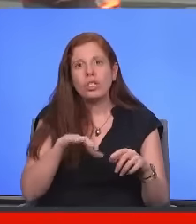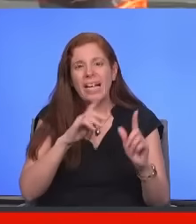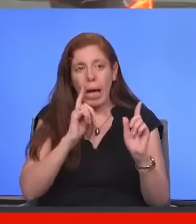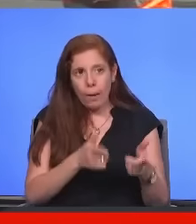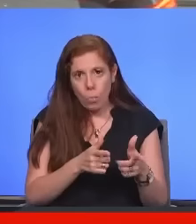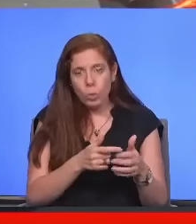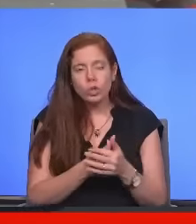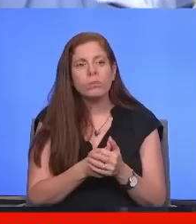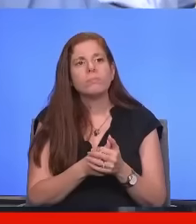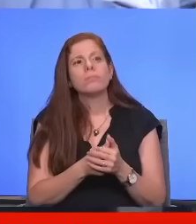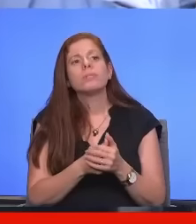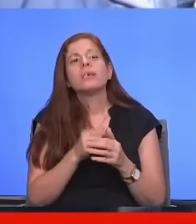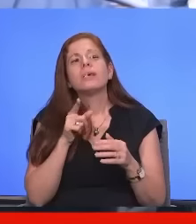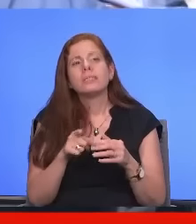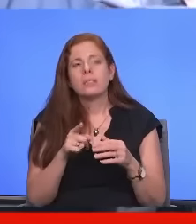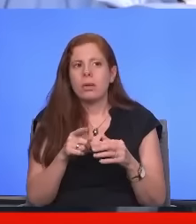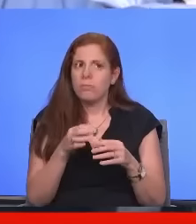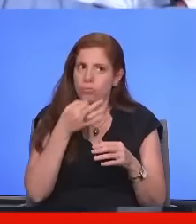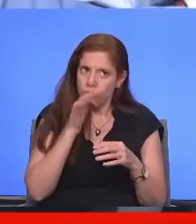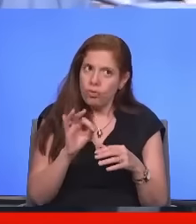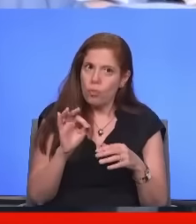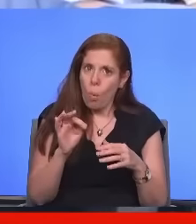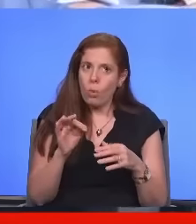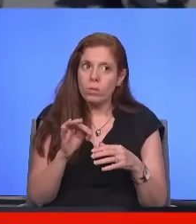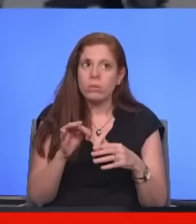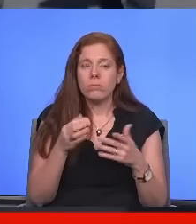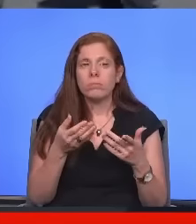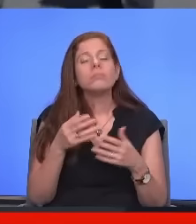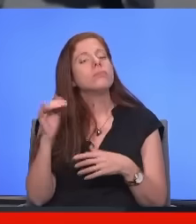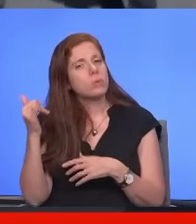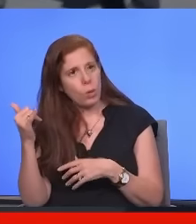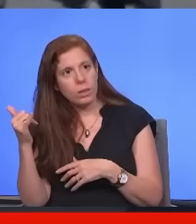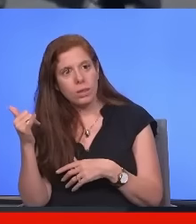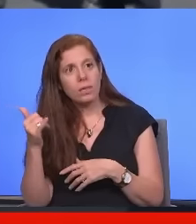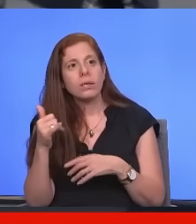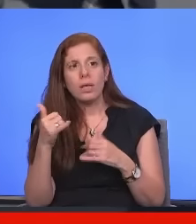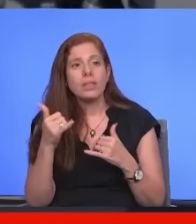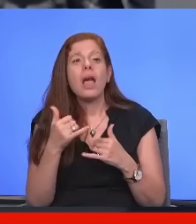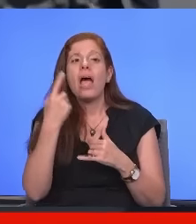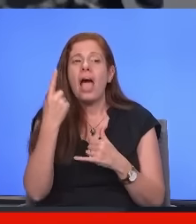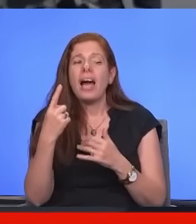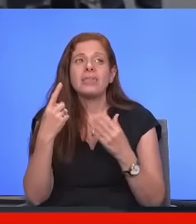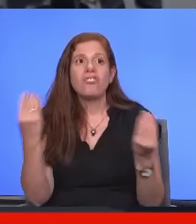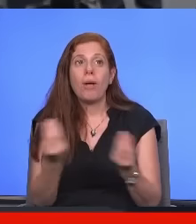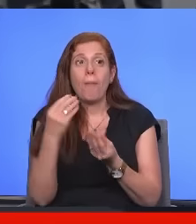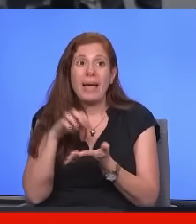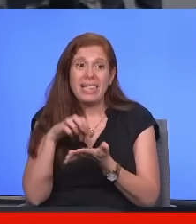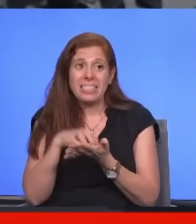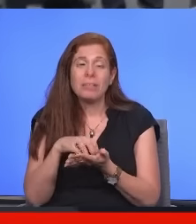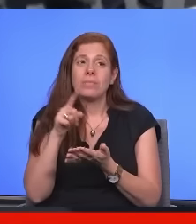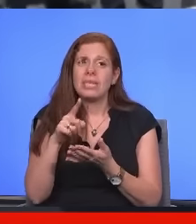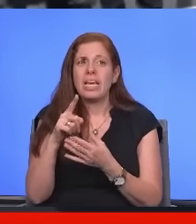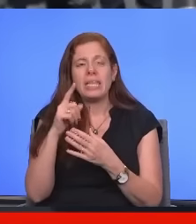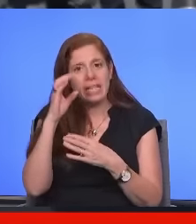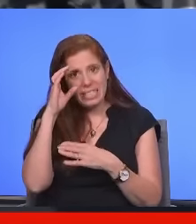big upgrade to the German Luftwaffe. It is. It is indeed. One of the main things is of course reconnaissance,